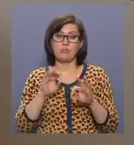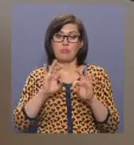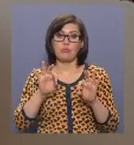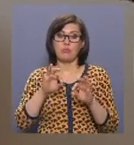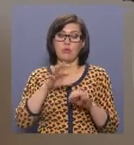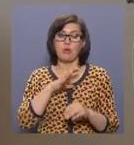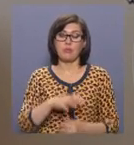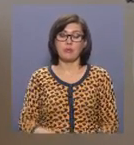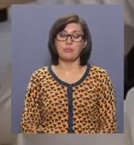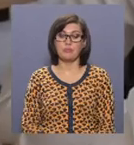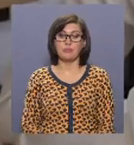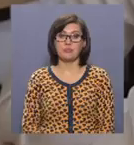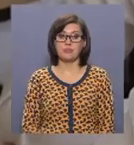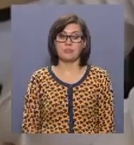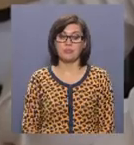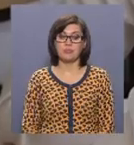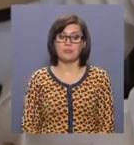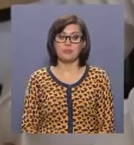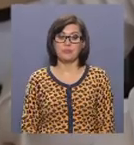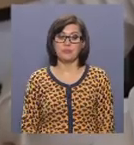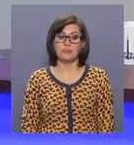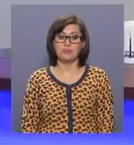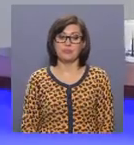Айжан Отызбаев, арнайы шарайна үшін Астанадан.